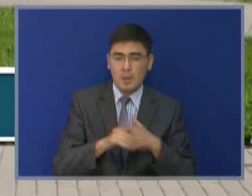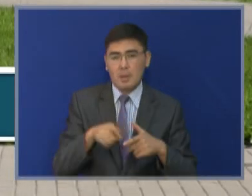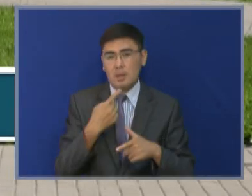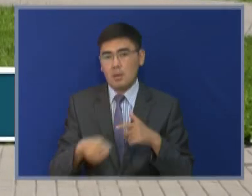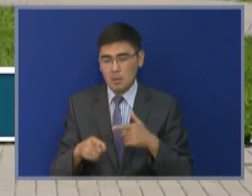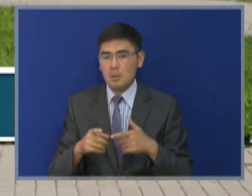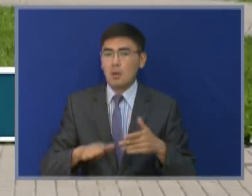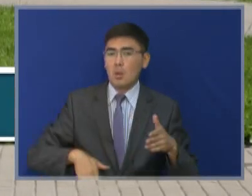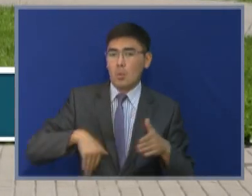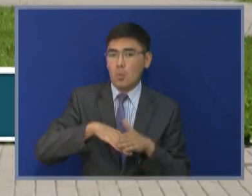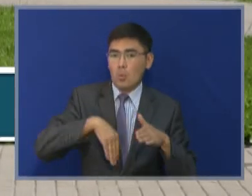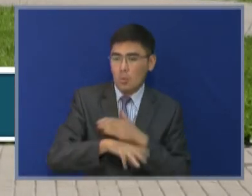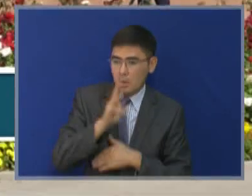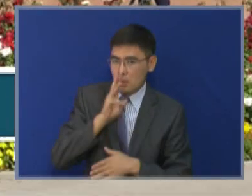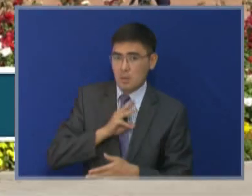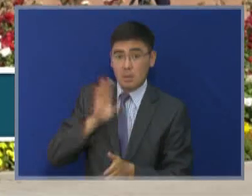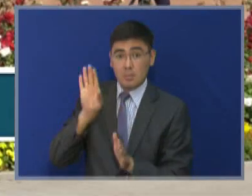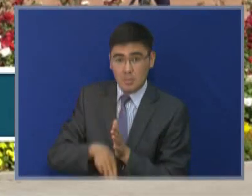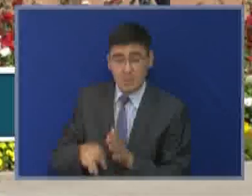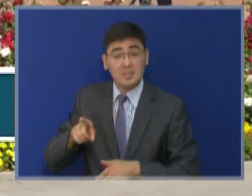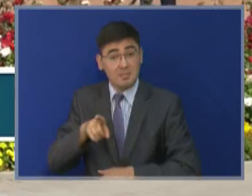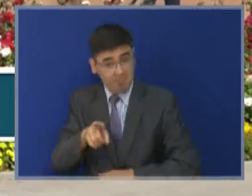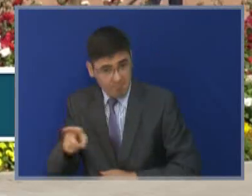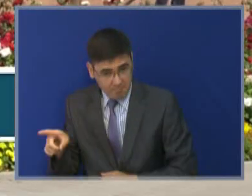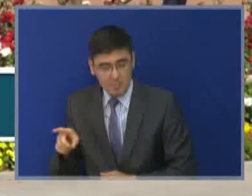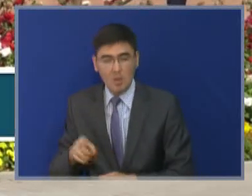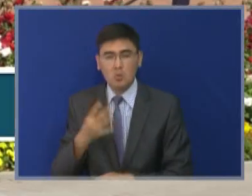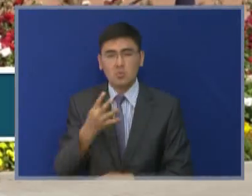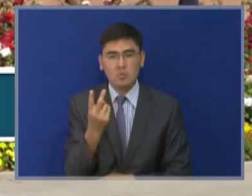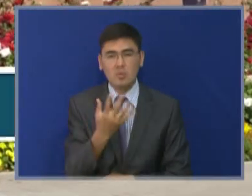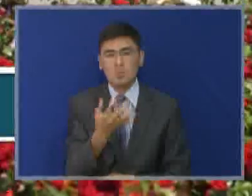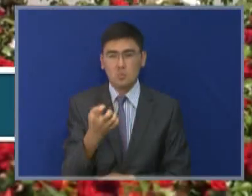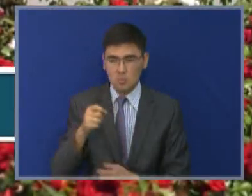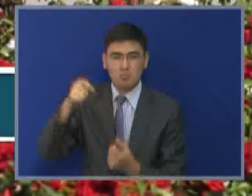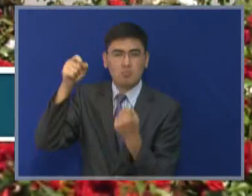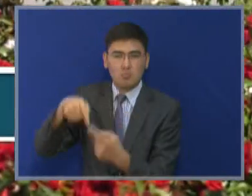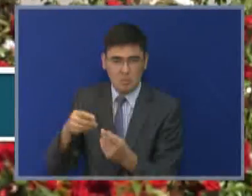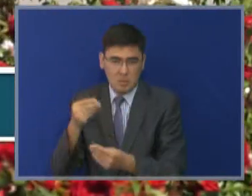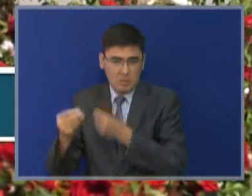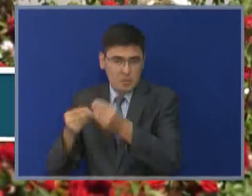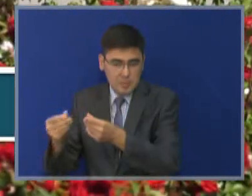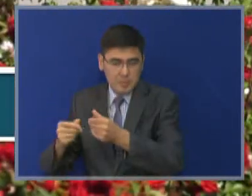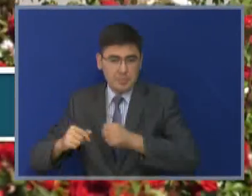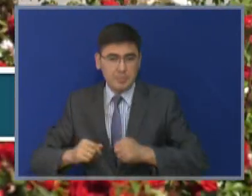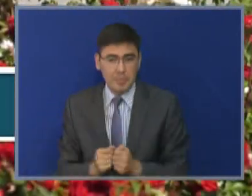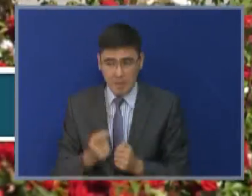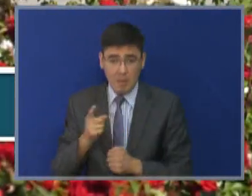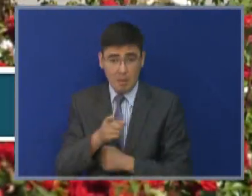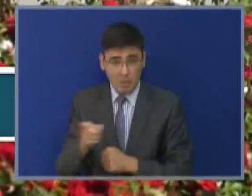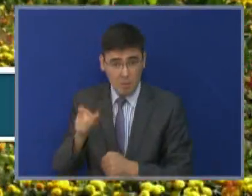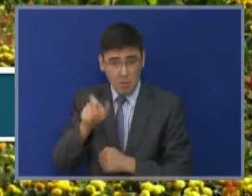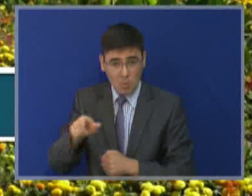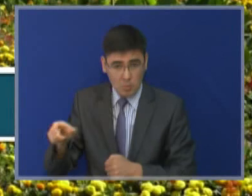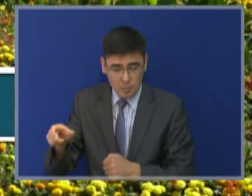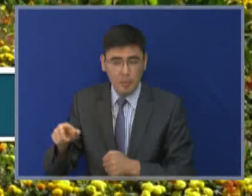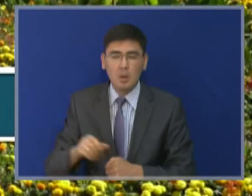кіріс алатын және бірыңғай жиынтық төлем төлейтін тұлғаларға тағайындалады. Сала мамандары төмендегі санаттағы тұлғаларға